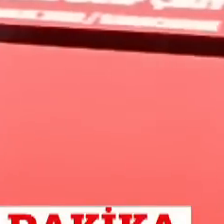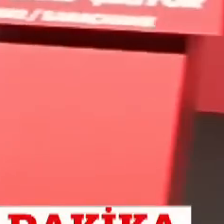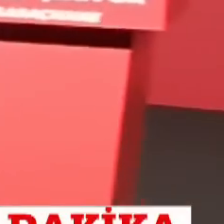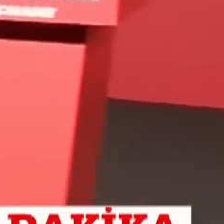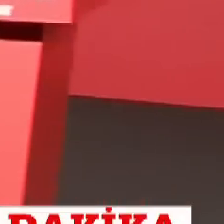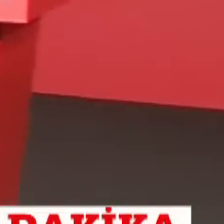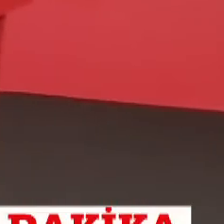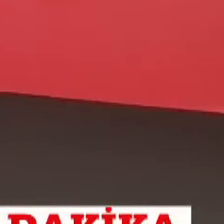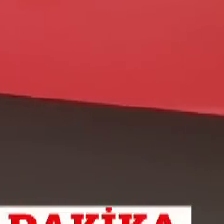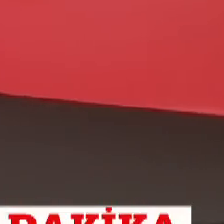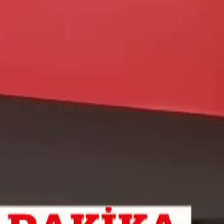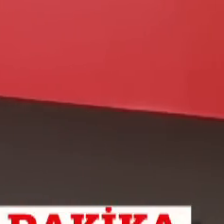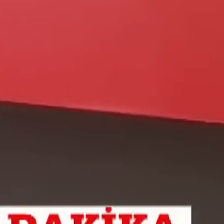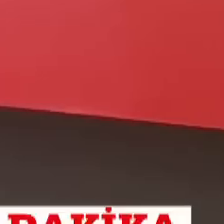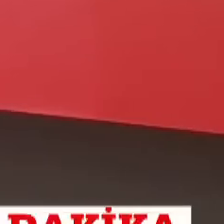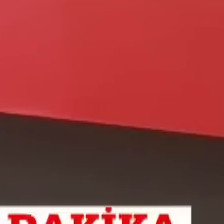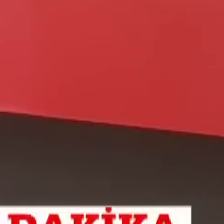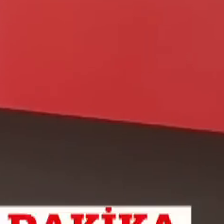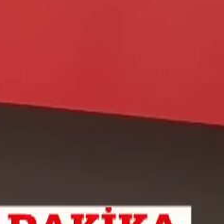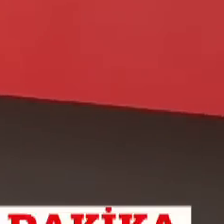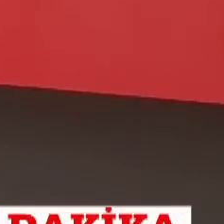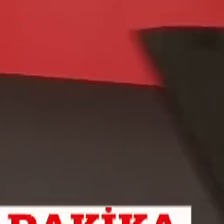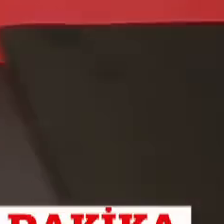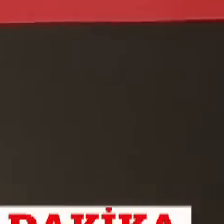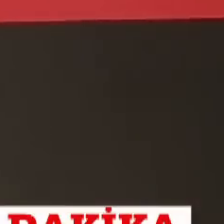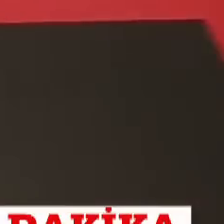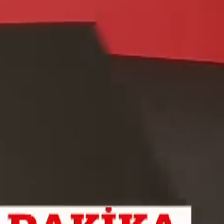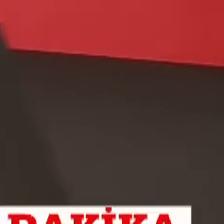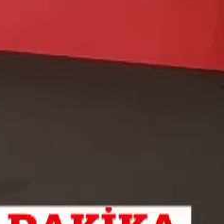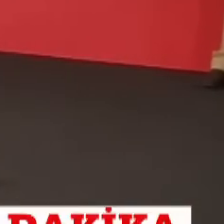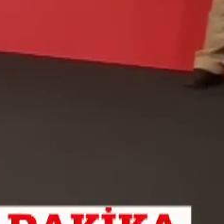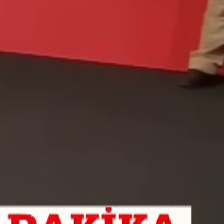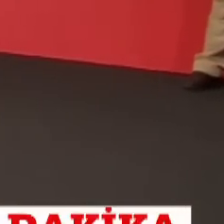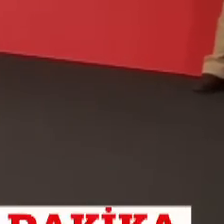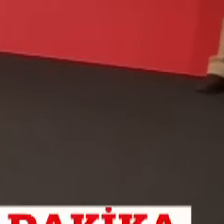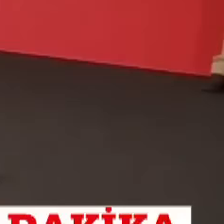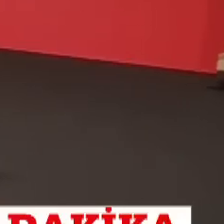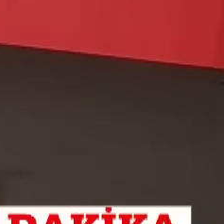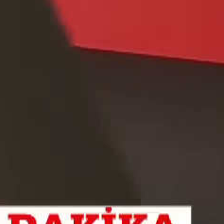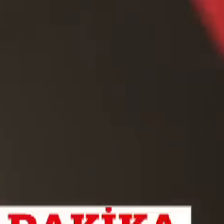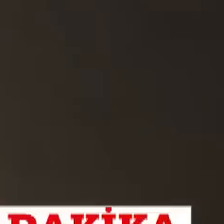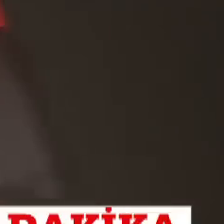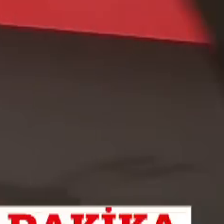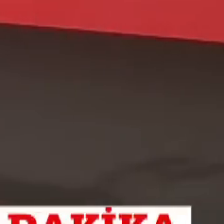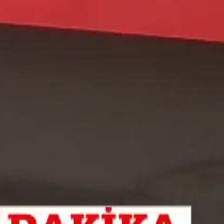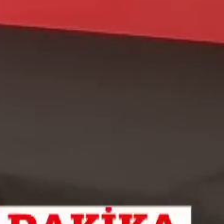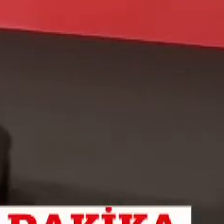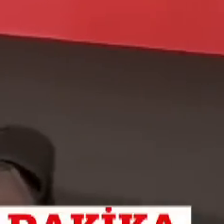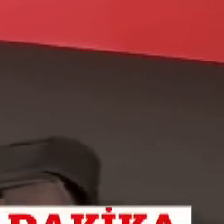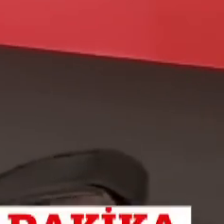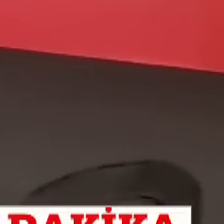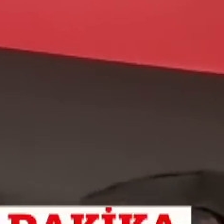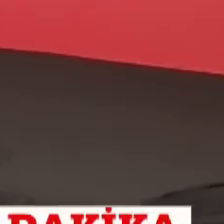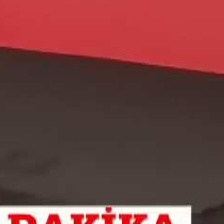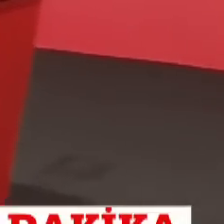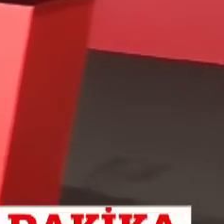altına alınırlarsa bilsinler ki o yargı mensuplarının arkasında altı siyasi parti olarak dimdik